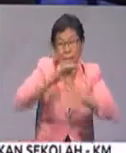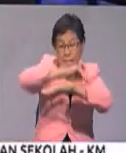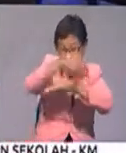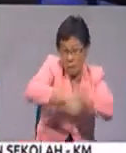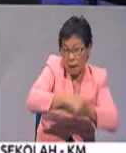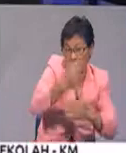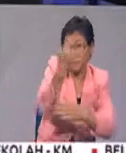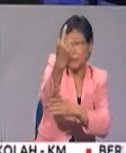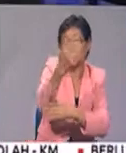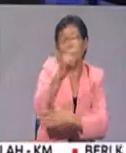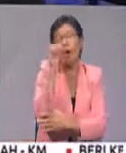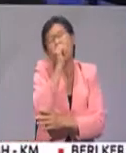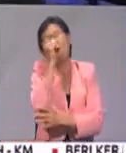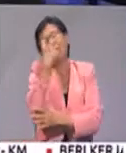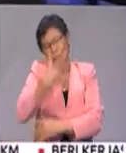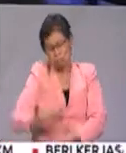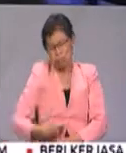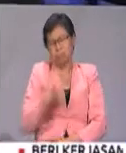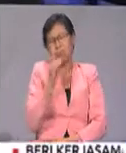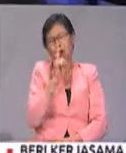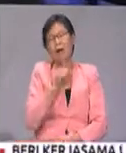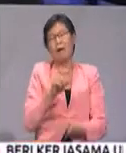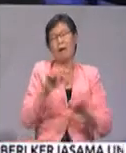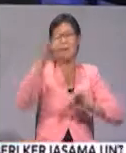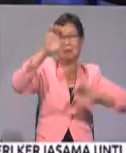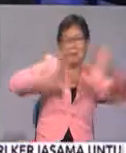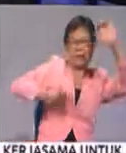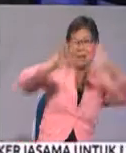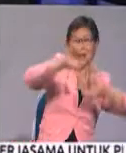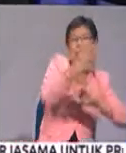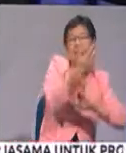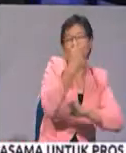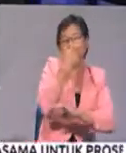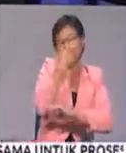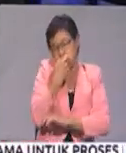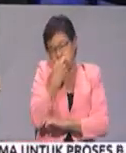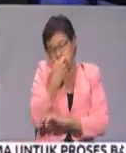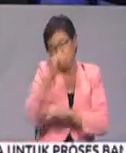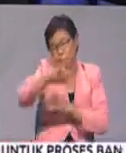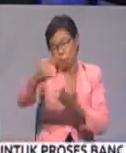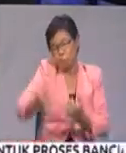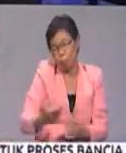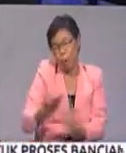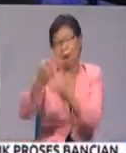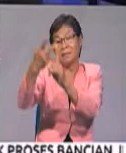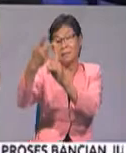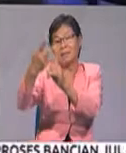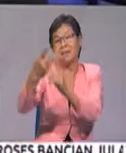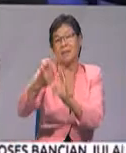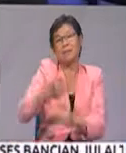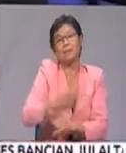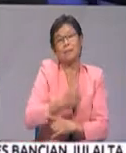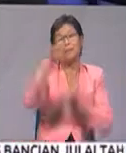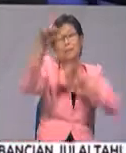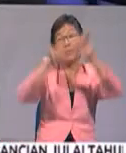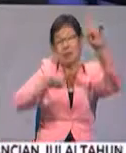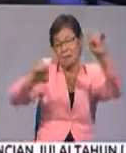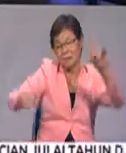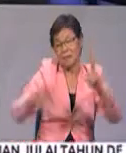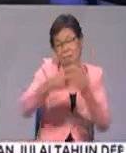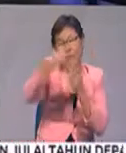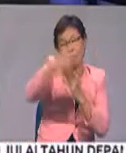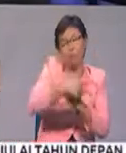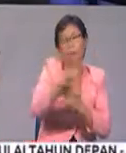mempersembahkan sebuah lagu solo yang akan dinilai oleh 3 orang juri jemputan khas. Dan untuk pengetahuan anda, bintang kecil ini merupakan